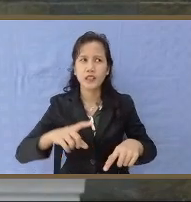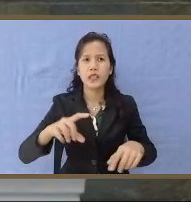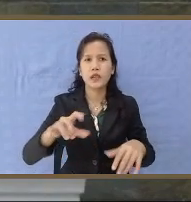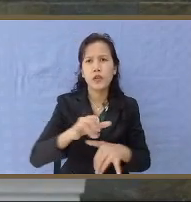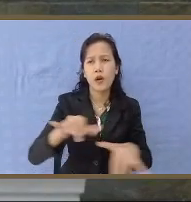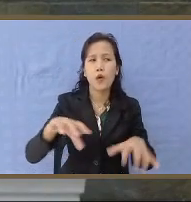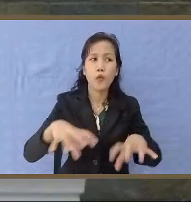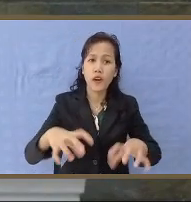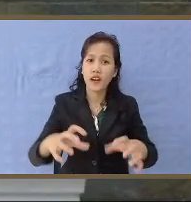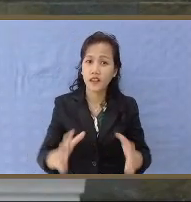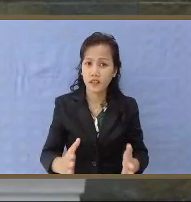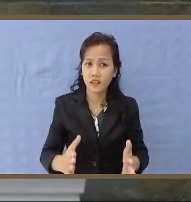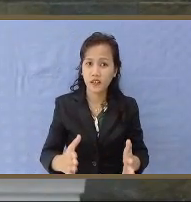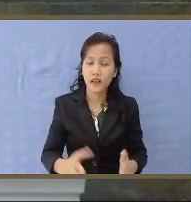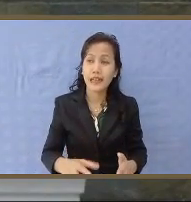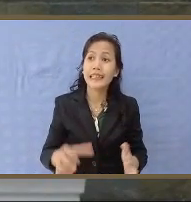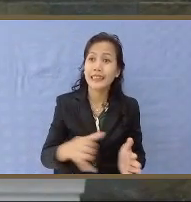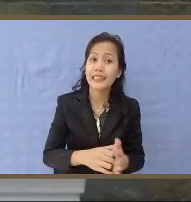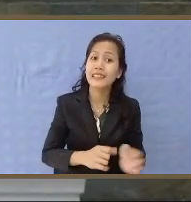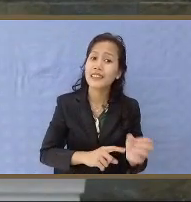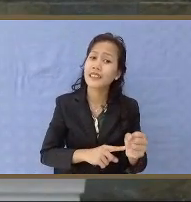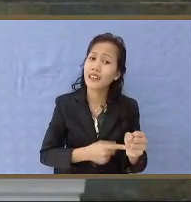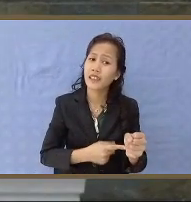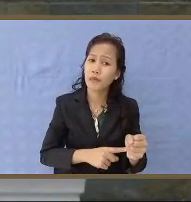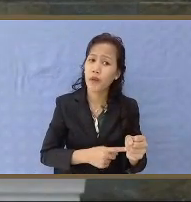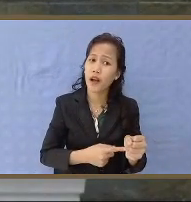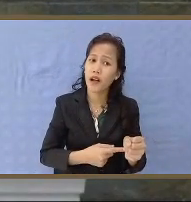pa lamang magbasa ng Bible. You see,